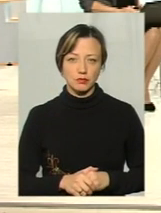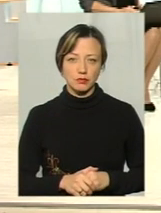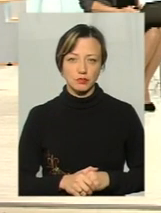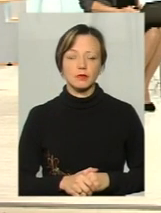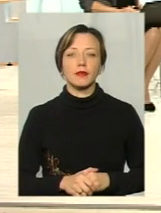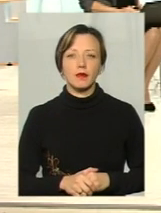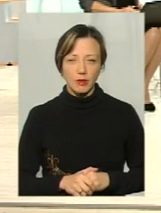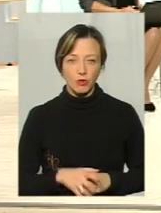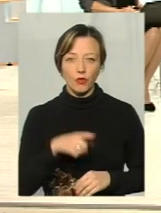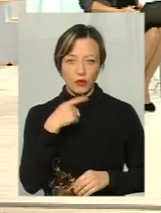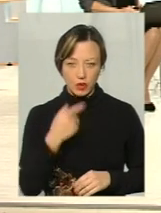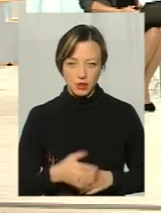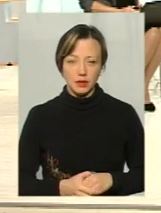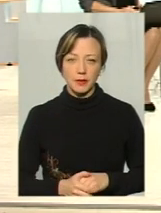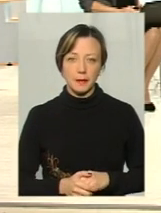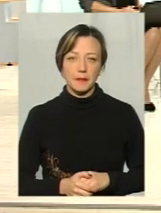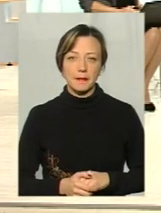Алло? Алло, алло.